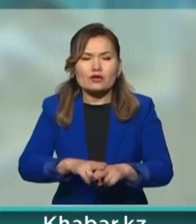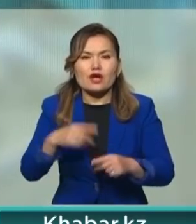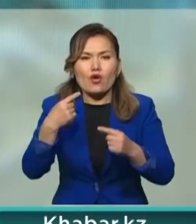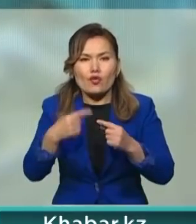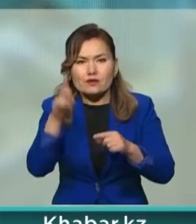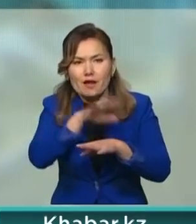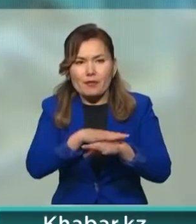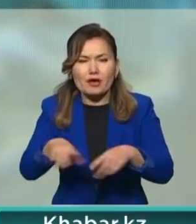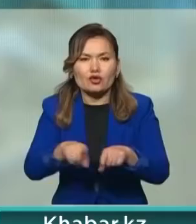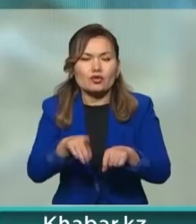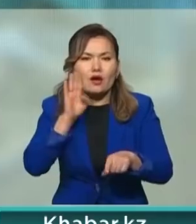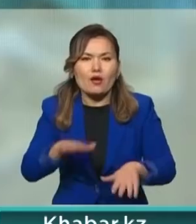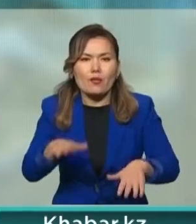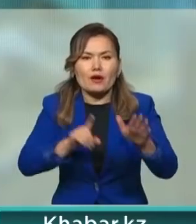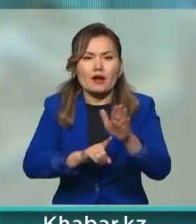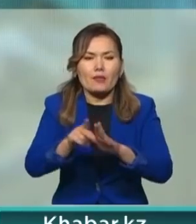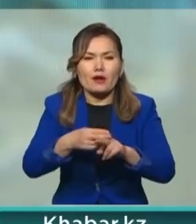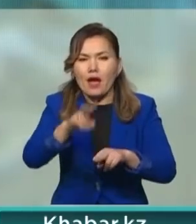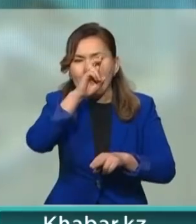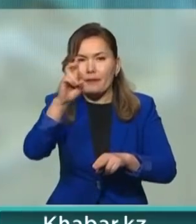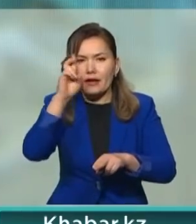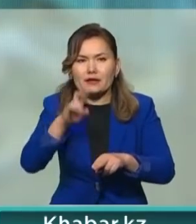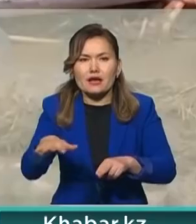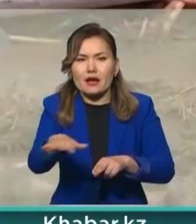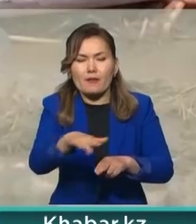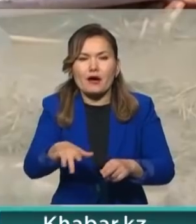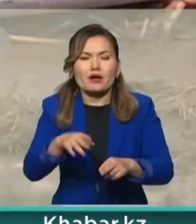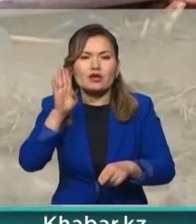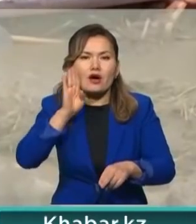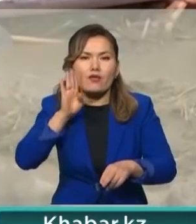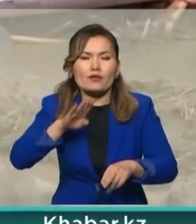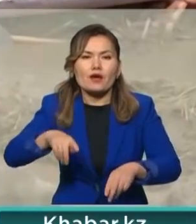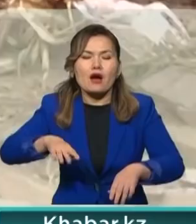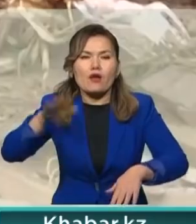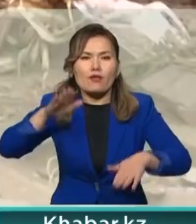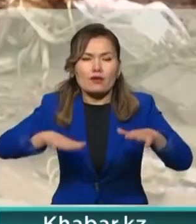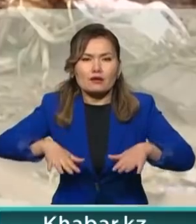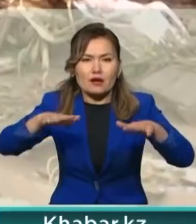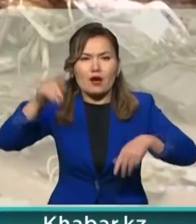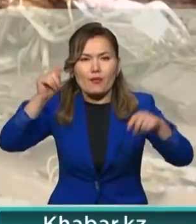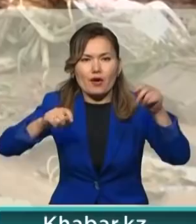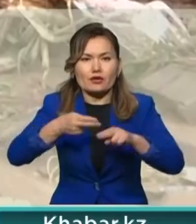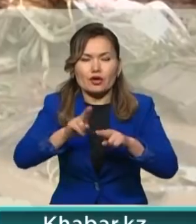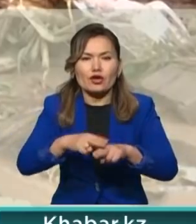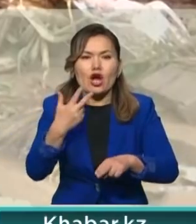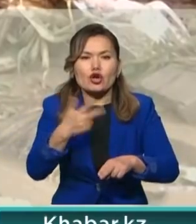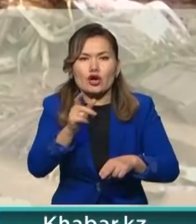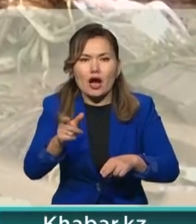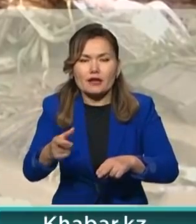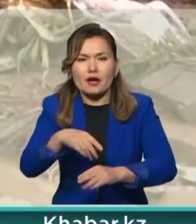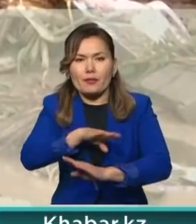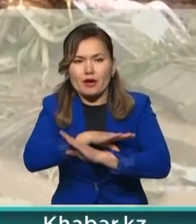де әбігерге салып отыр. Бразилияның Рей-де-Жанейро қаласында нөсер жаңбыр соңы су тасқынына ұласып, үш адам қаза